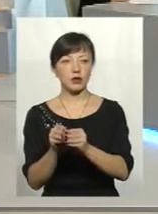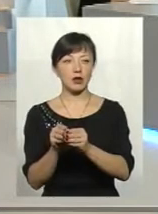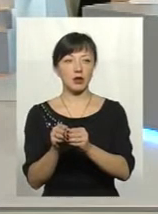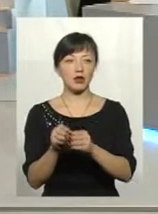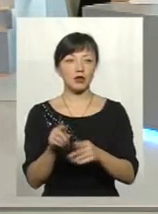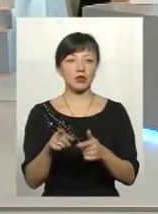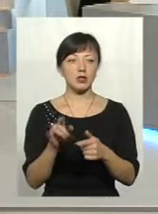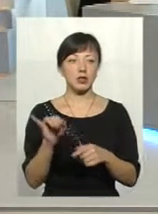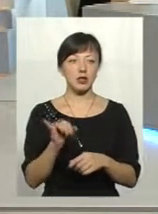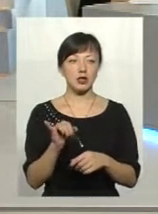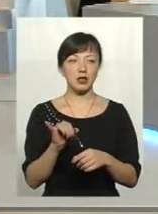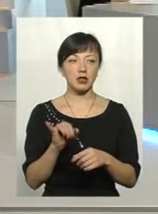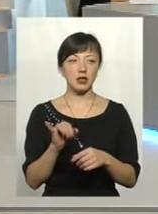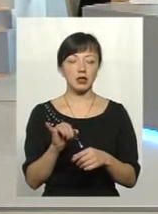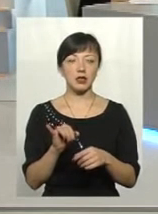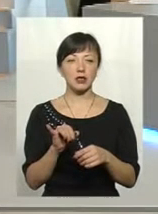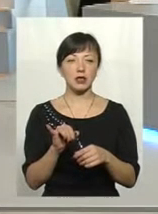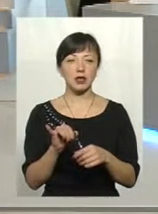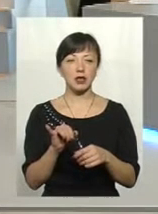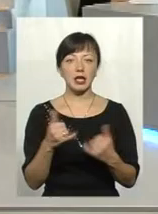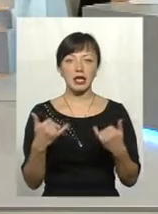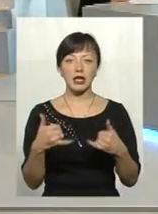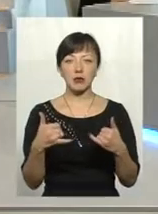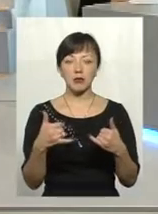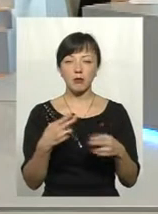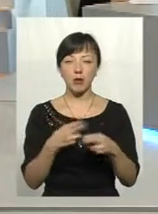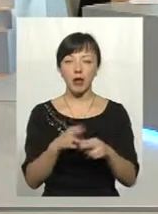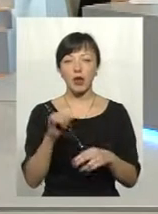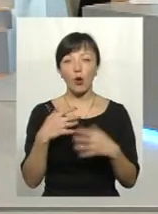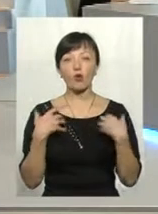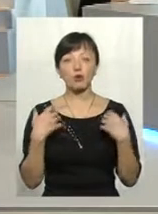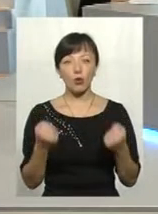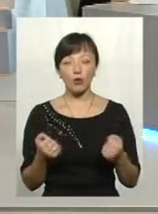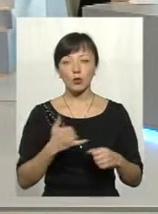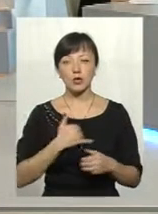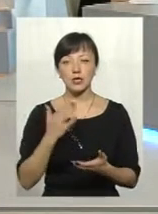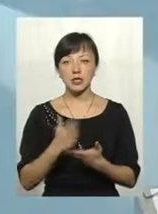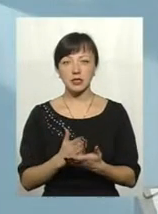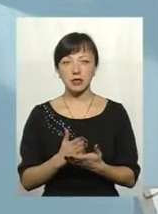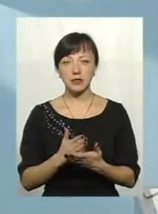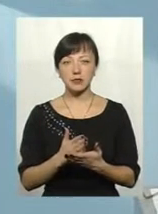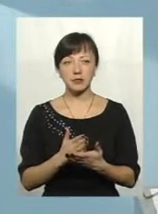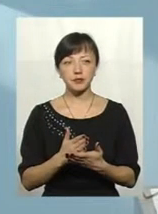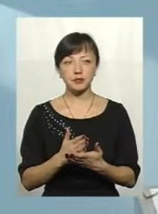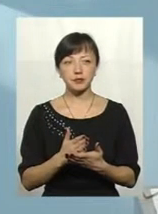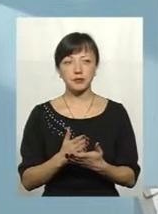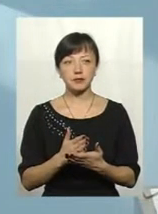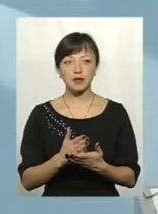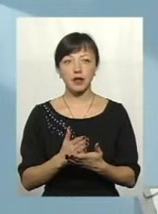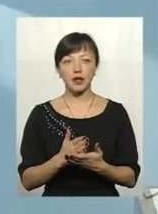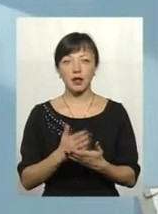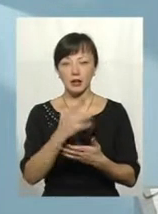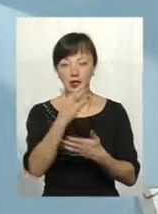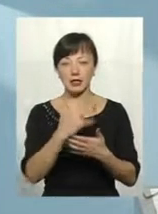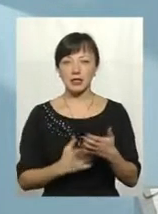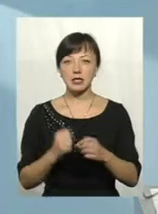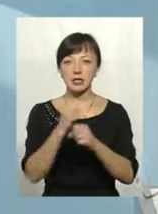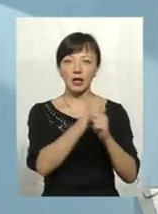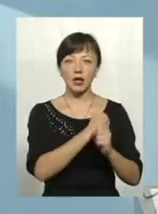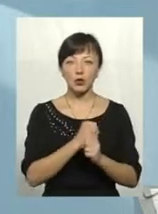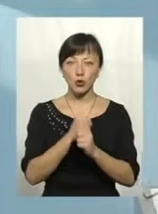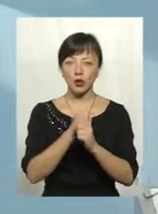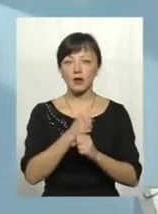контакти. І далі і хіміопрофілакт, і оздоровлення. У нас є ціла низка санаторіїв для дорослих в